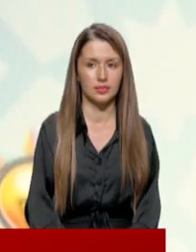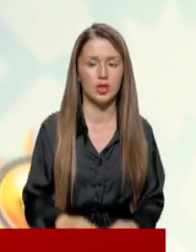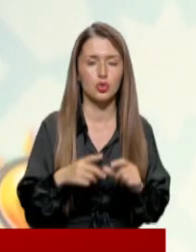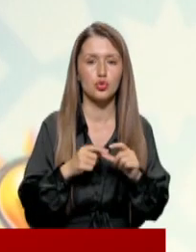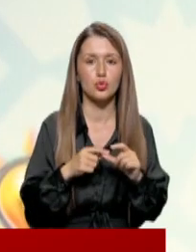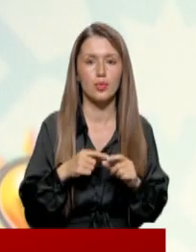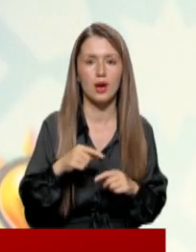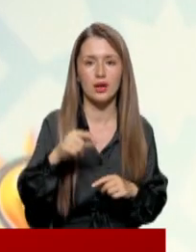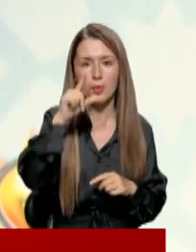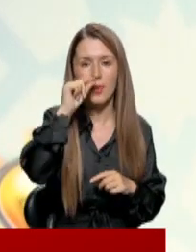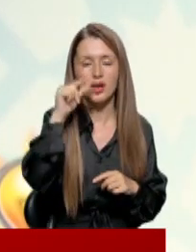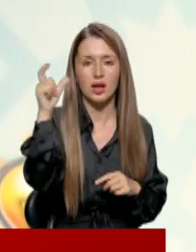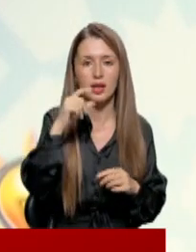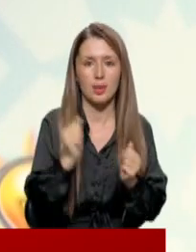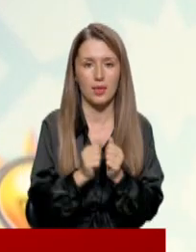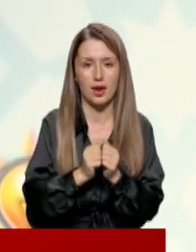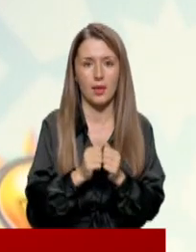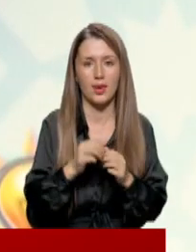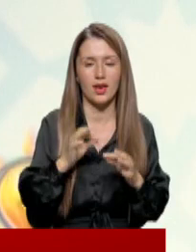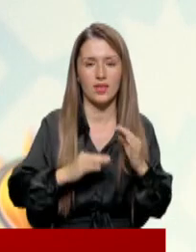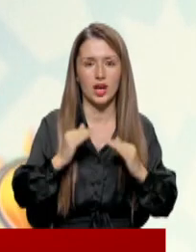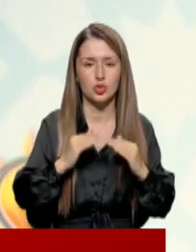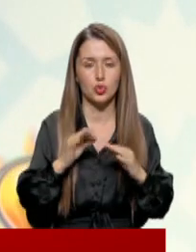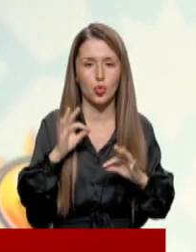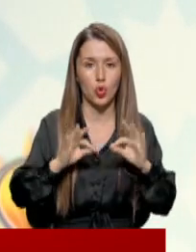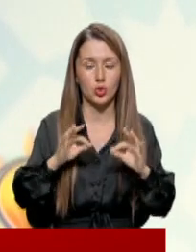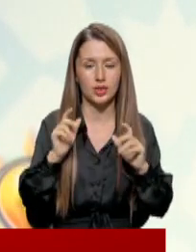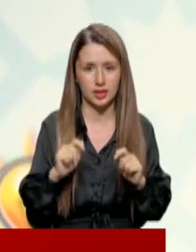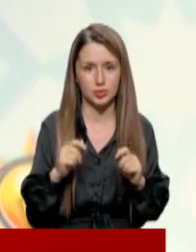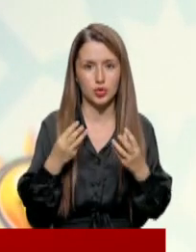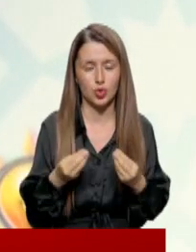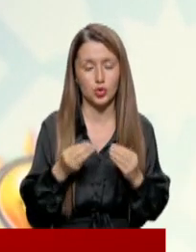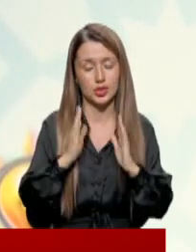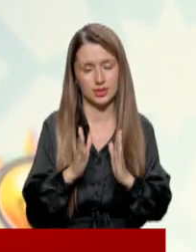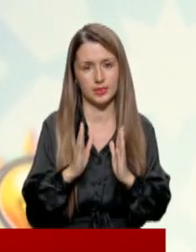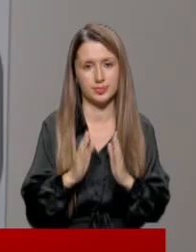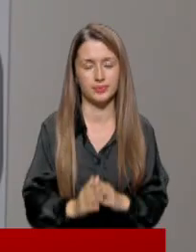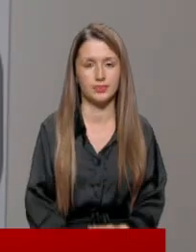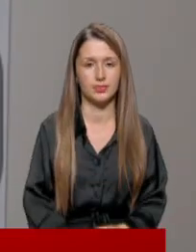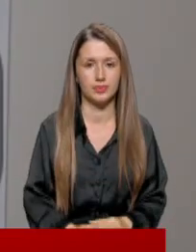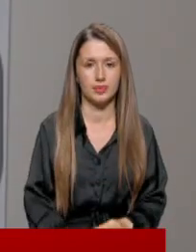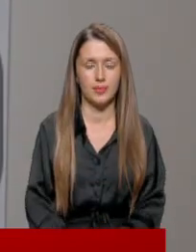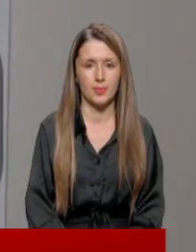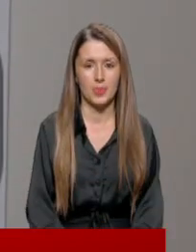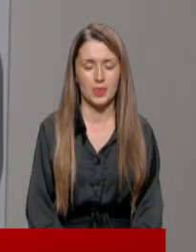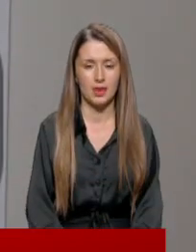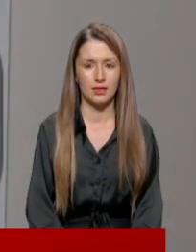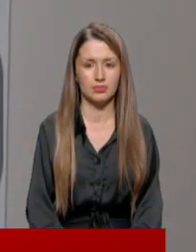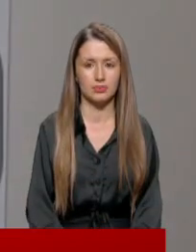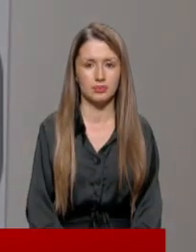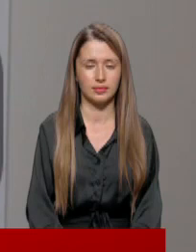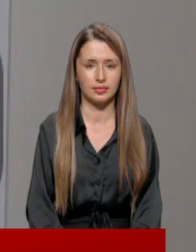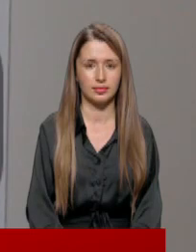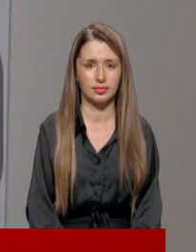Mart ayları ile birlikte enflasyonu da kontrol altına almış olarak yolumuza devam edeceğiz. 84 milyonun